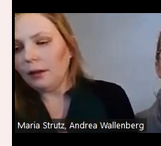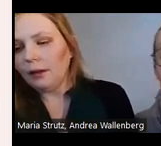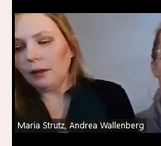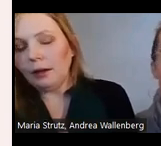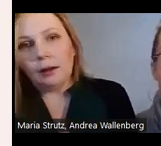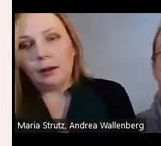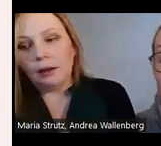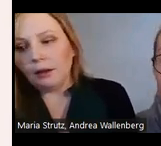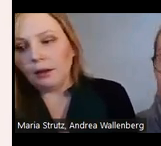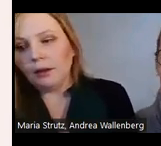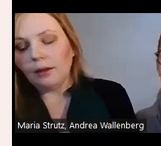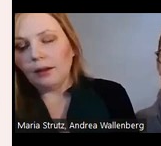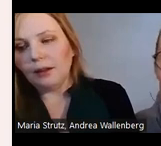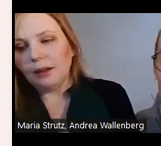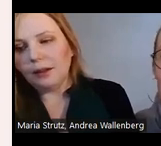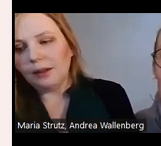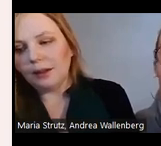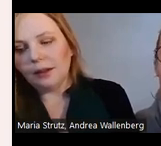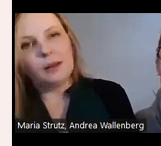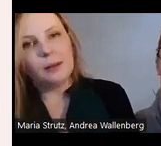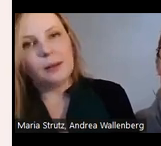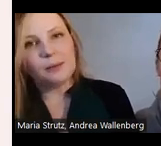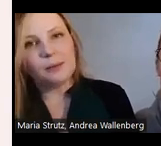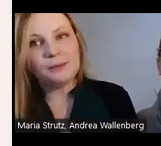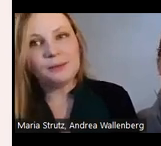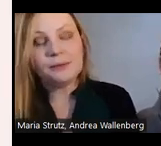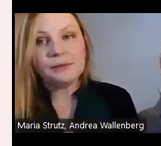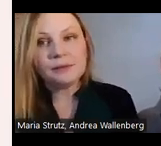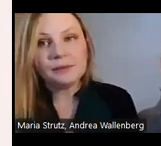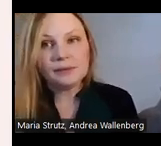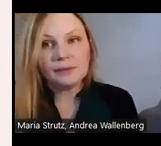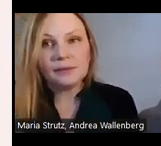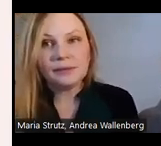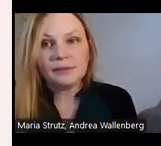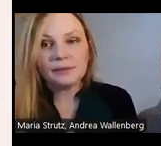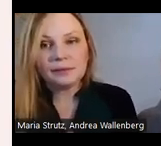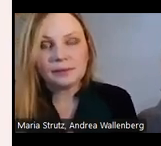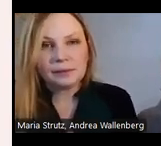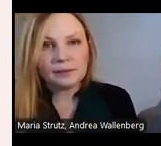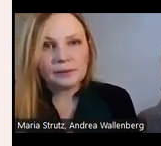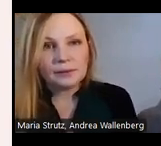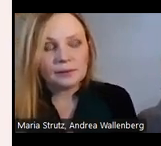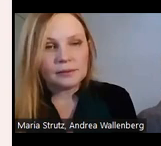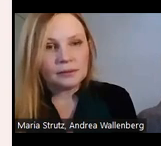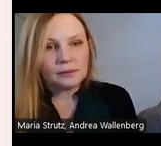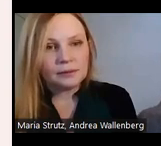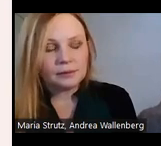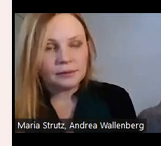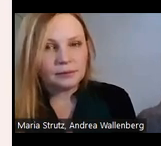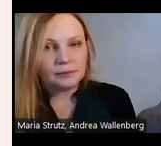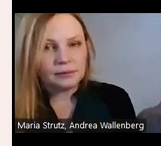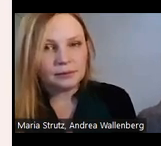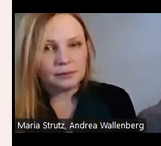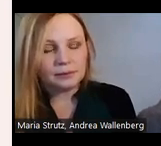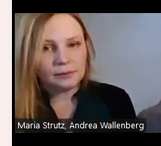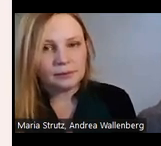där man, det här är väldigt mycket text. Vi behöver inte gå igenom allting så mycket, men där man ser över en persons hälsotillstånd och